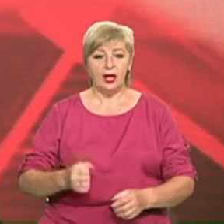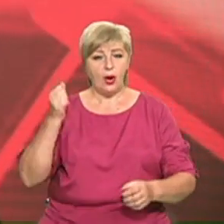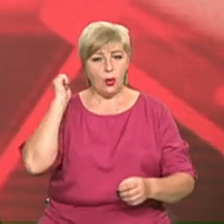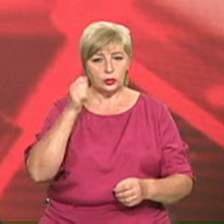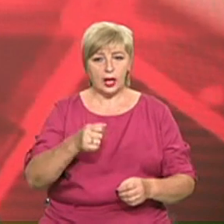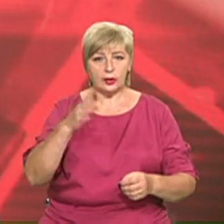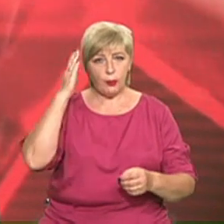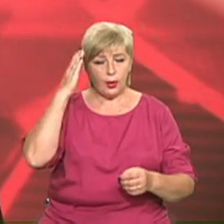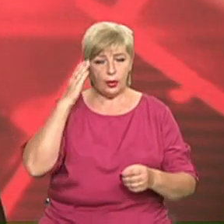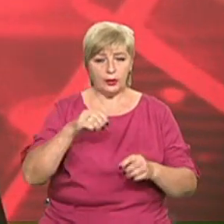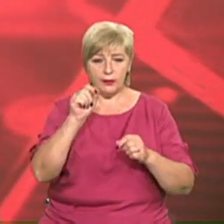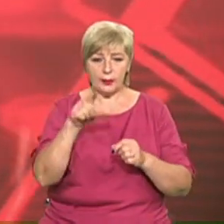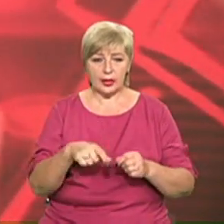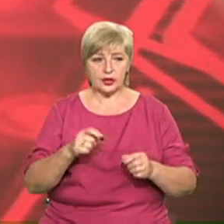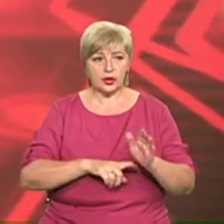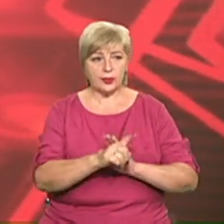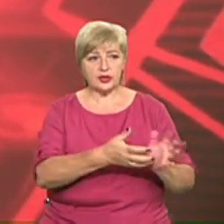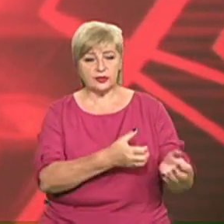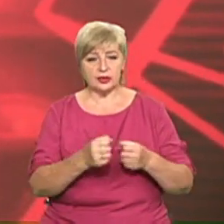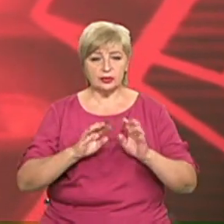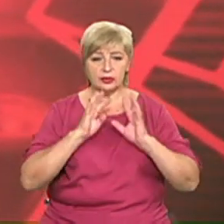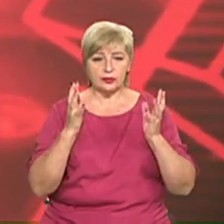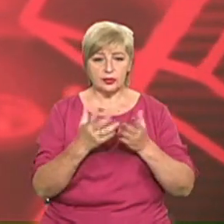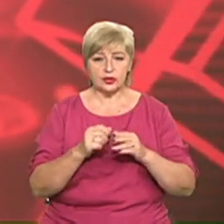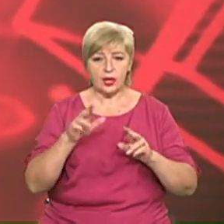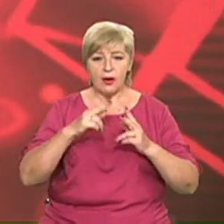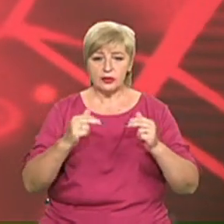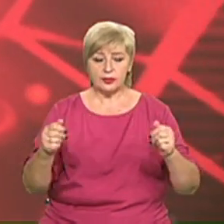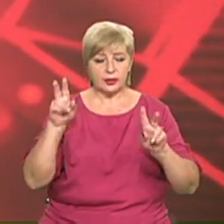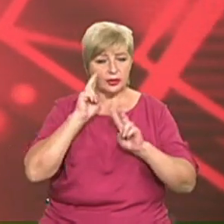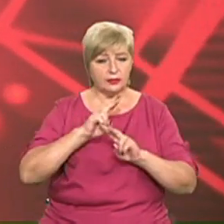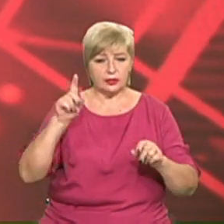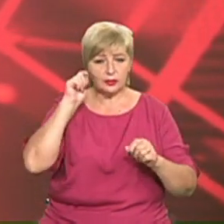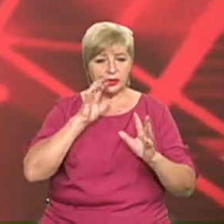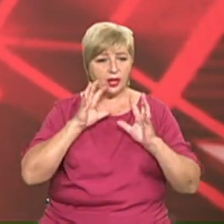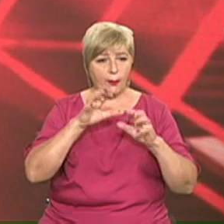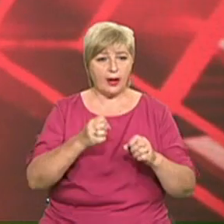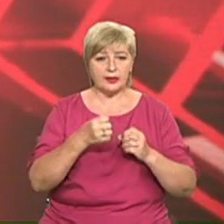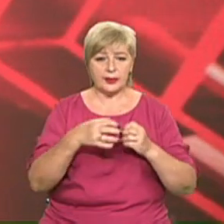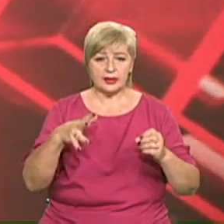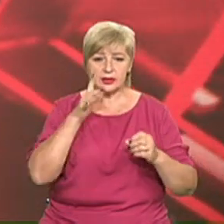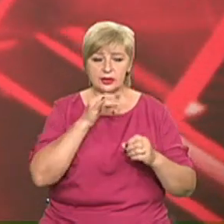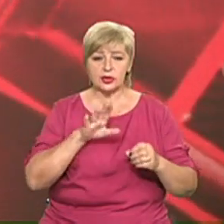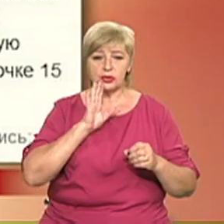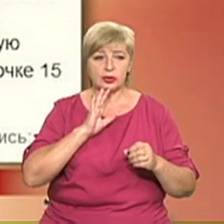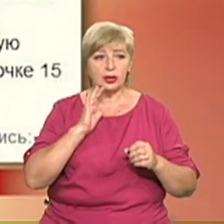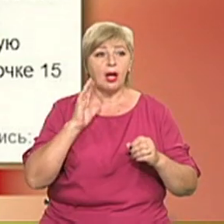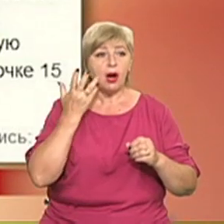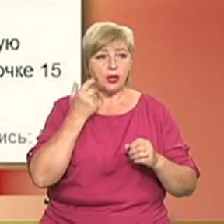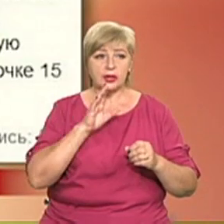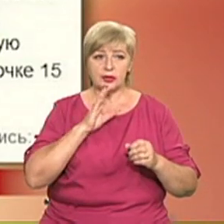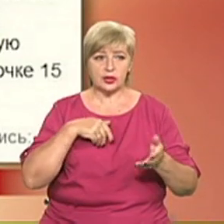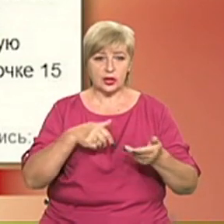Ударив по голові пляшкою та почав тягнути в кущі. У Дніпрі невідомий чоловік напав на 15-річну дівчинку. Це сталося, коли вона йшла на